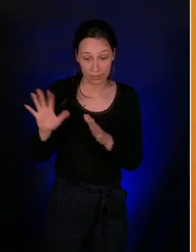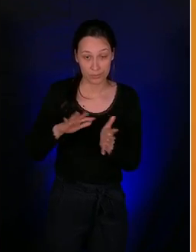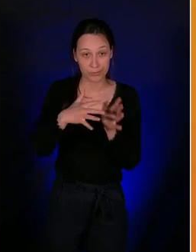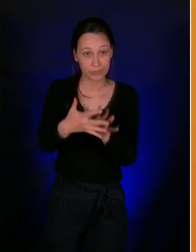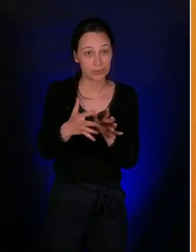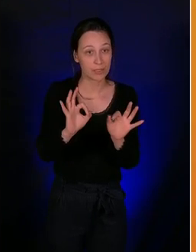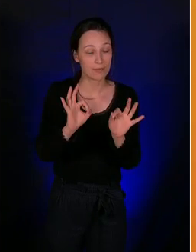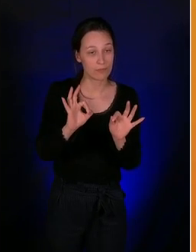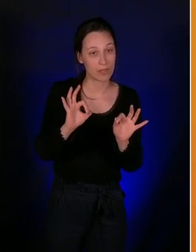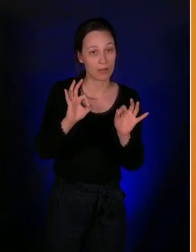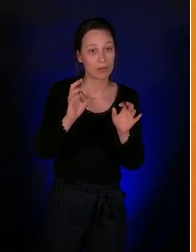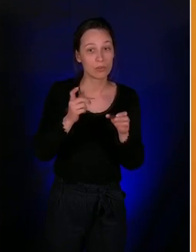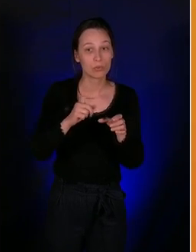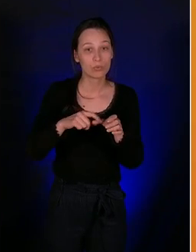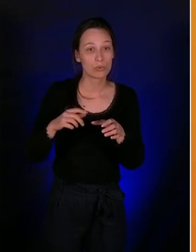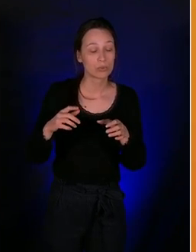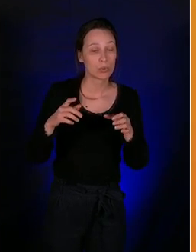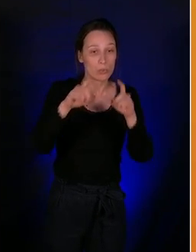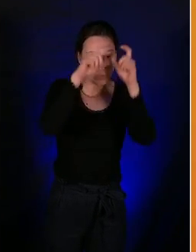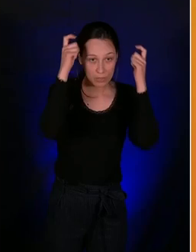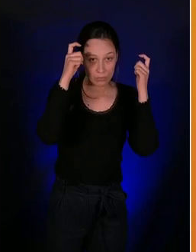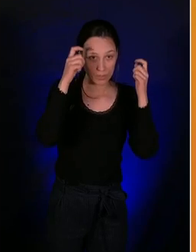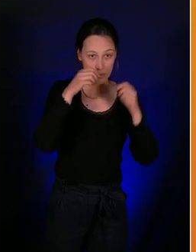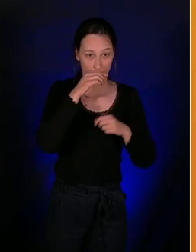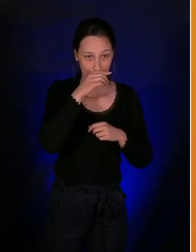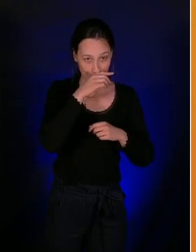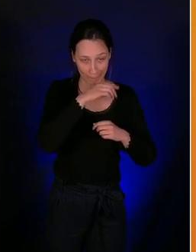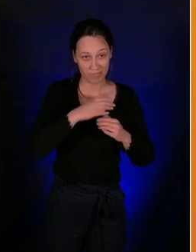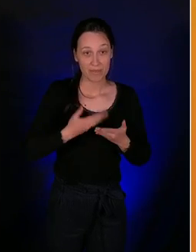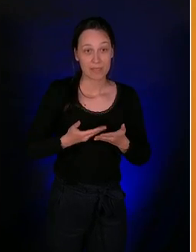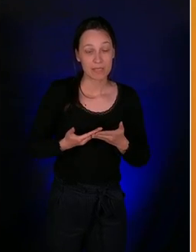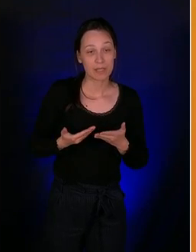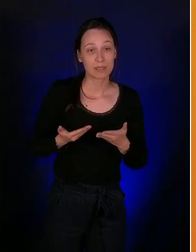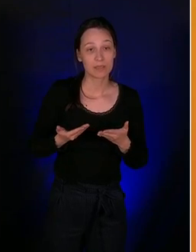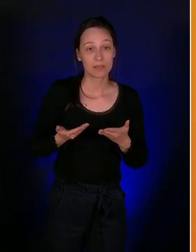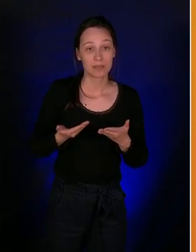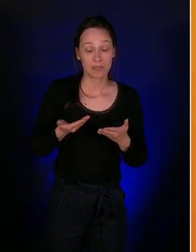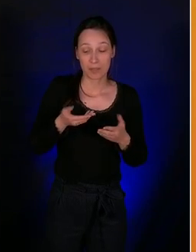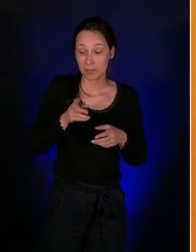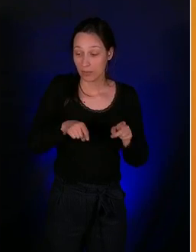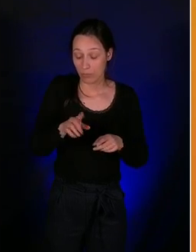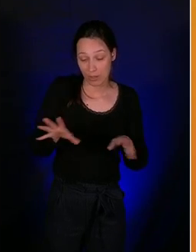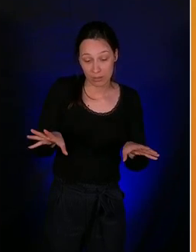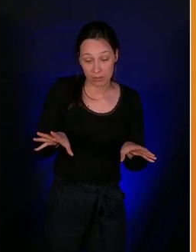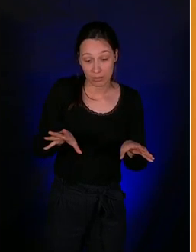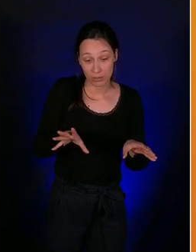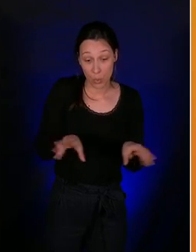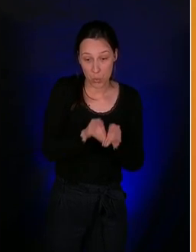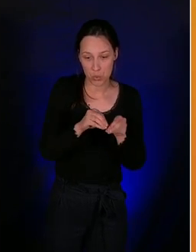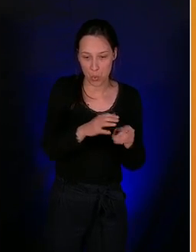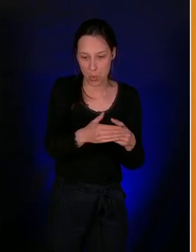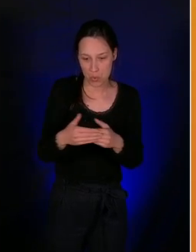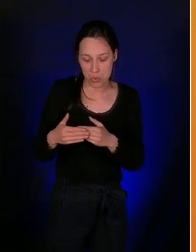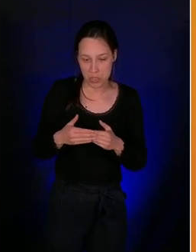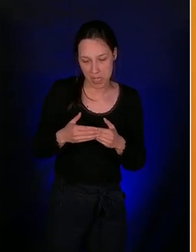que ça implique, hein, en termes de gestion et de direction du syndicat. Ça n'a pas été le cas partout. Certaines unions locales, par exemple, ont pris le parti de les structurer